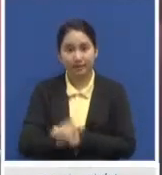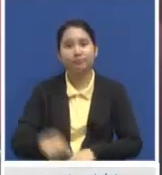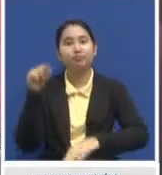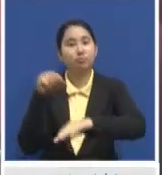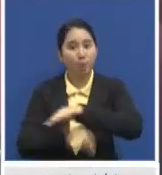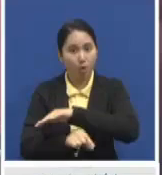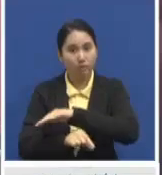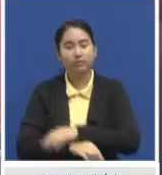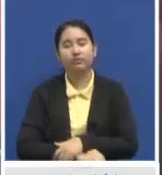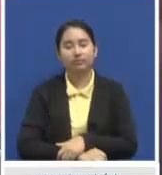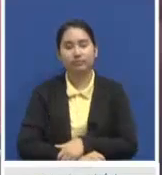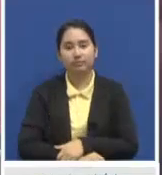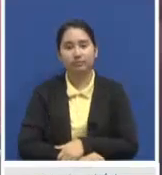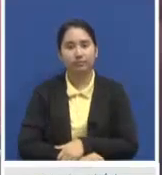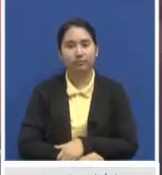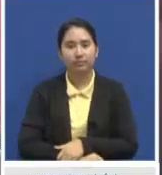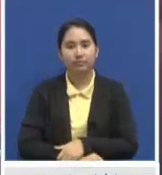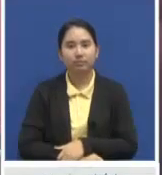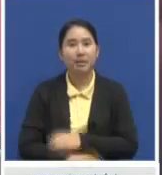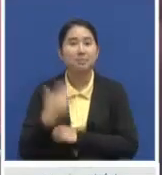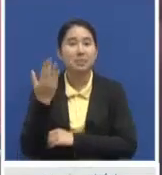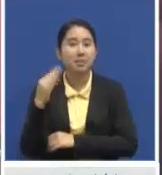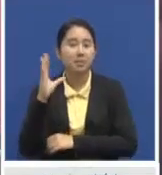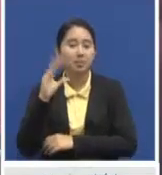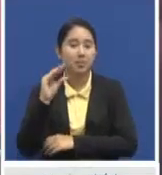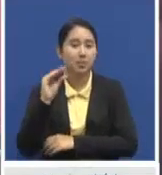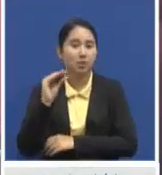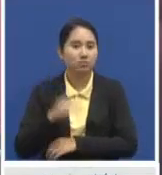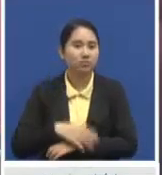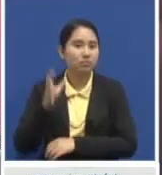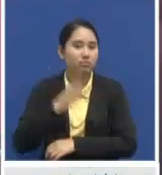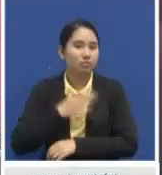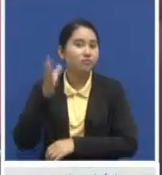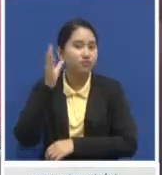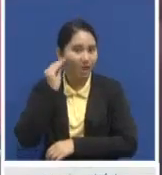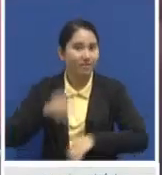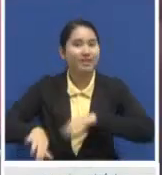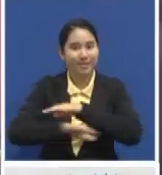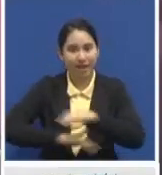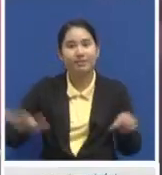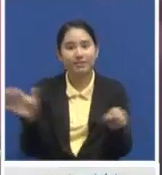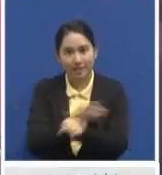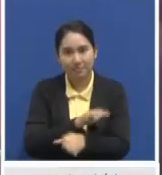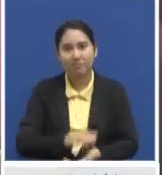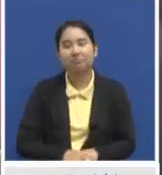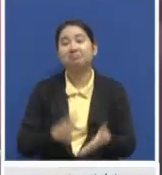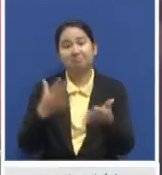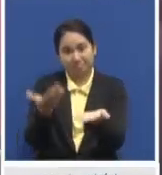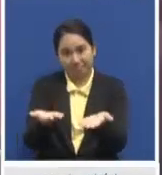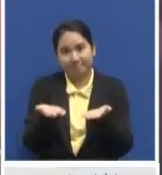ริตท่านพูดในเมื่อกี้เนี่ยนะครับถ้าผมฟังดูเนี่ยมีหลักฐานครบเลยนะครับท่านเอามาได้